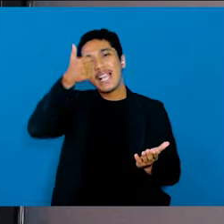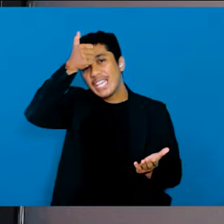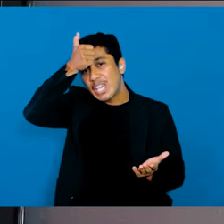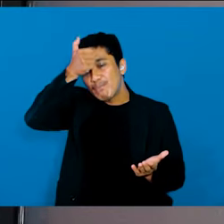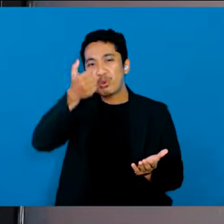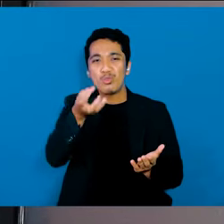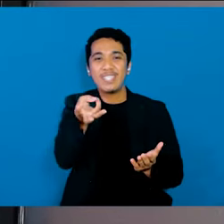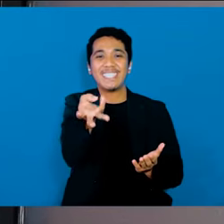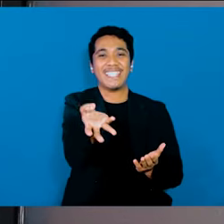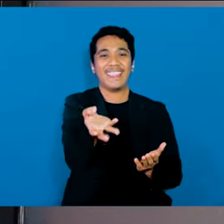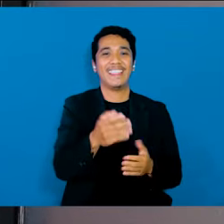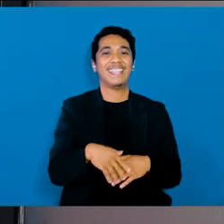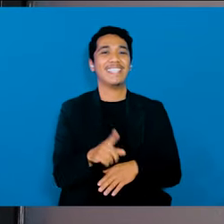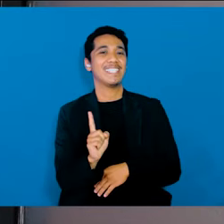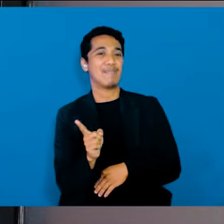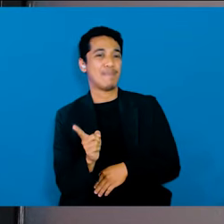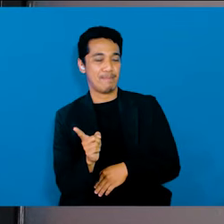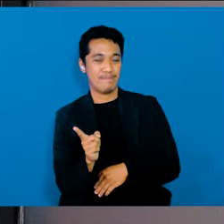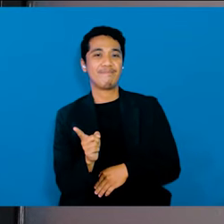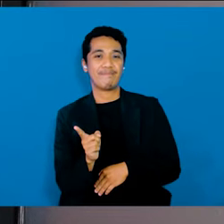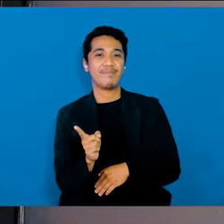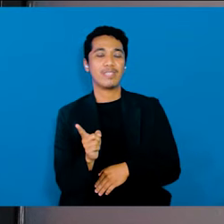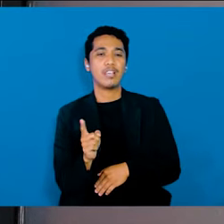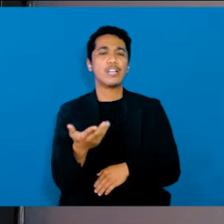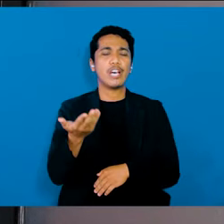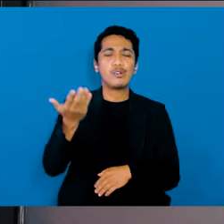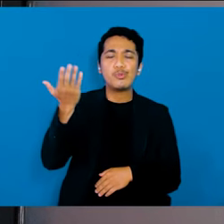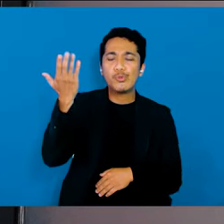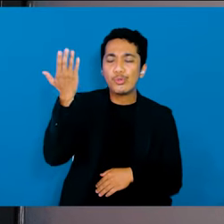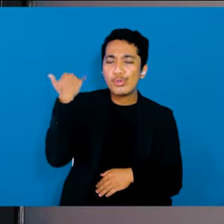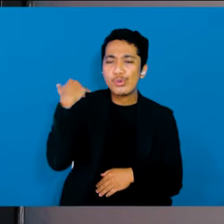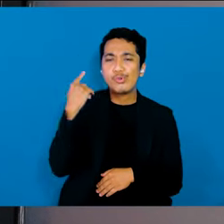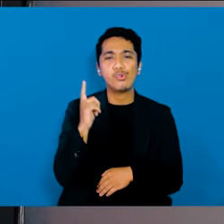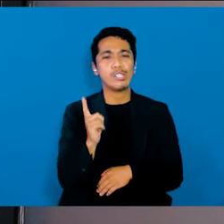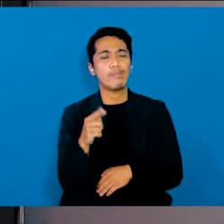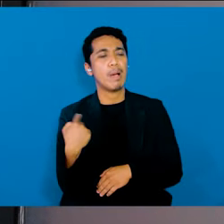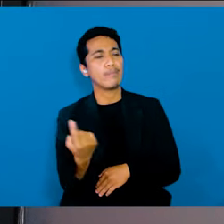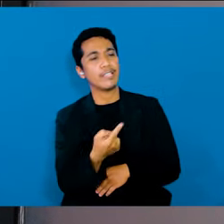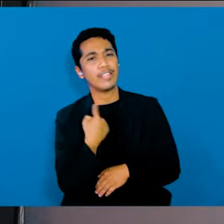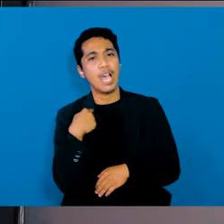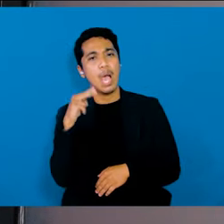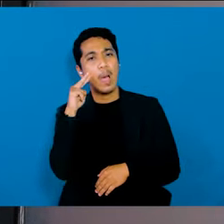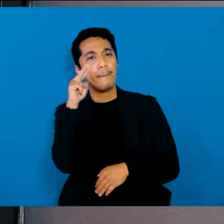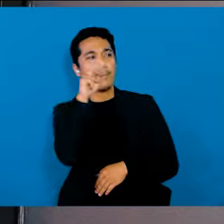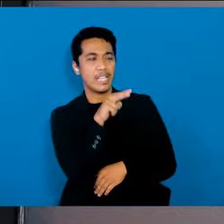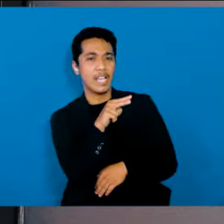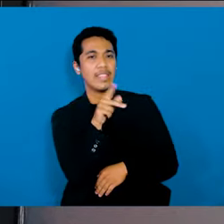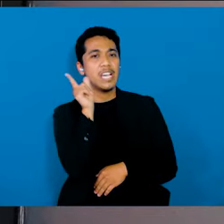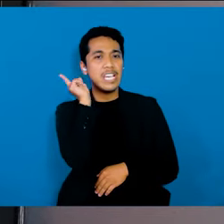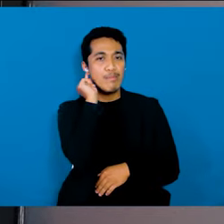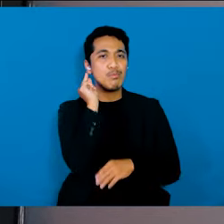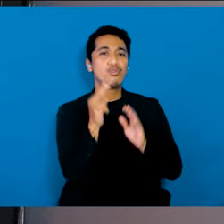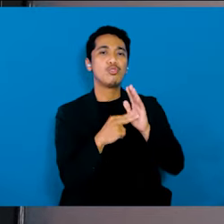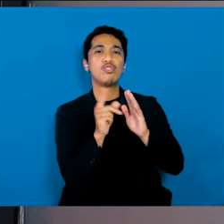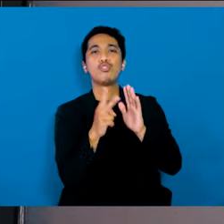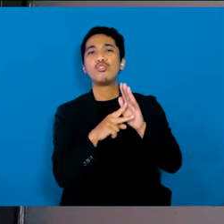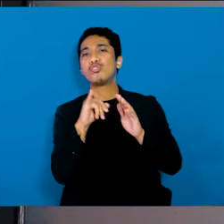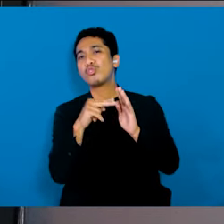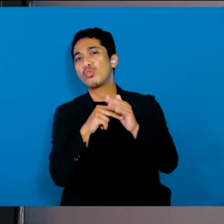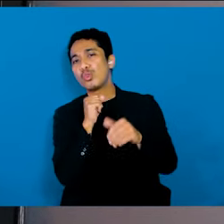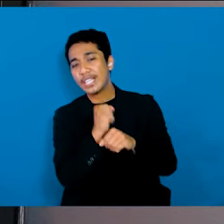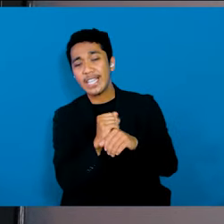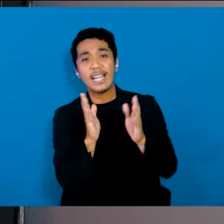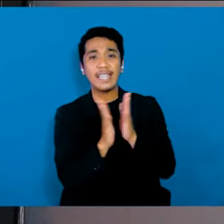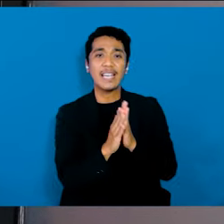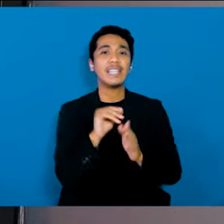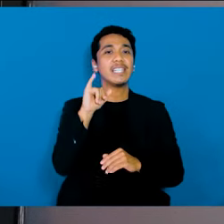kepo sedikit gitu ya. Karena sebenarnya dari dulu nih, karena kita melihat sosok Bu Nuning, kemudian